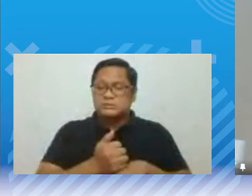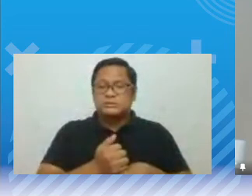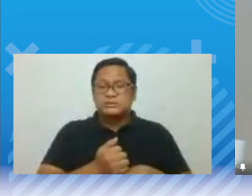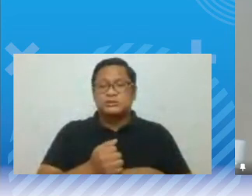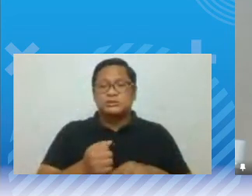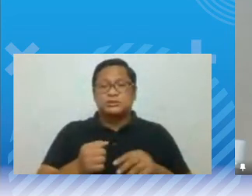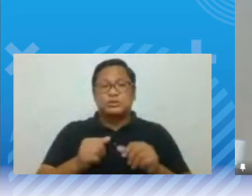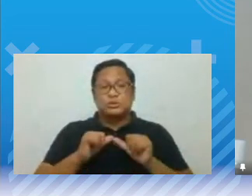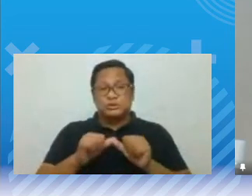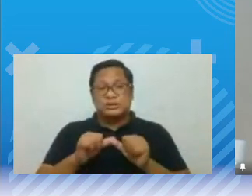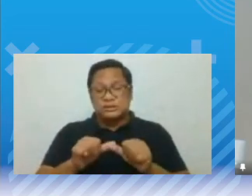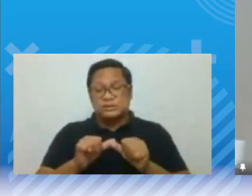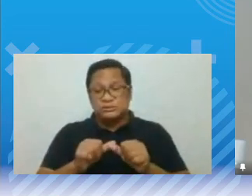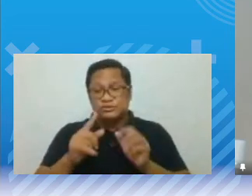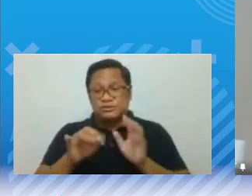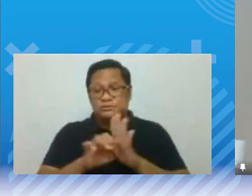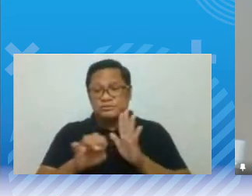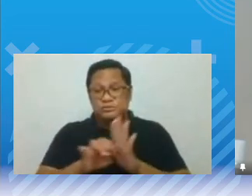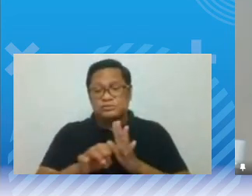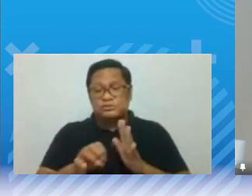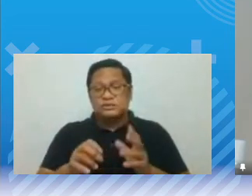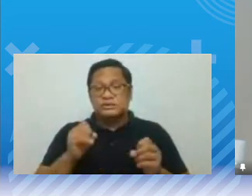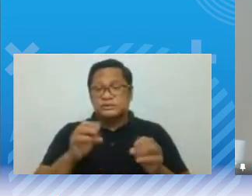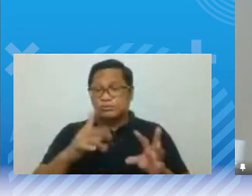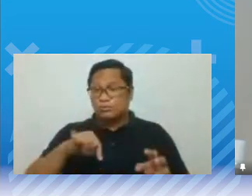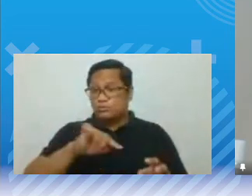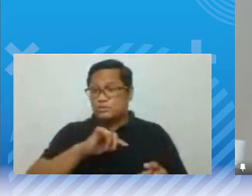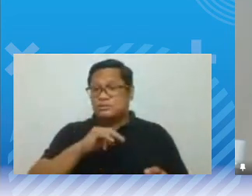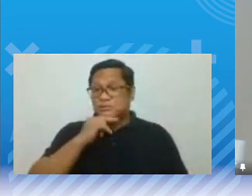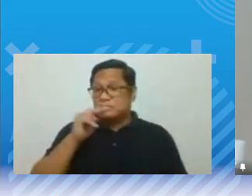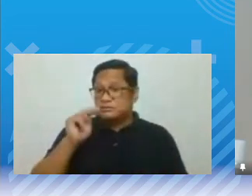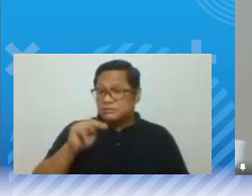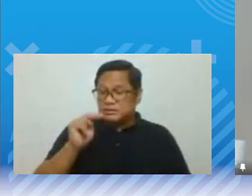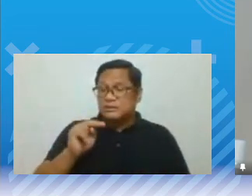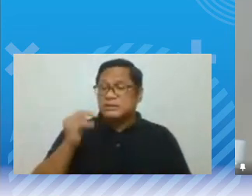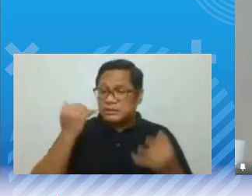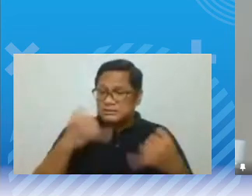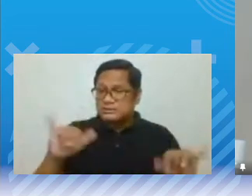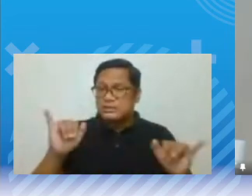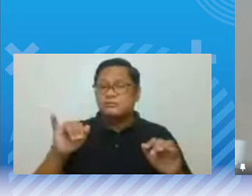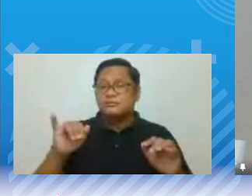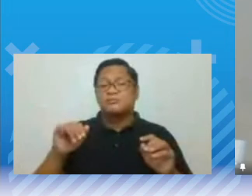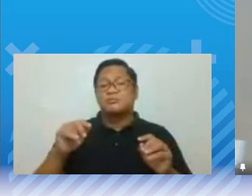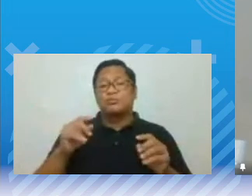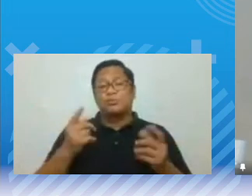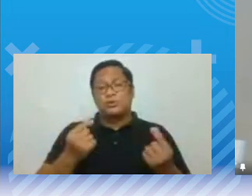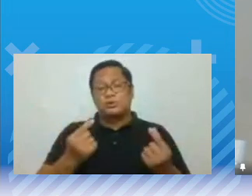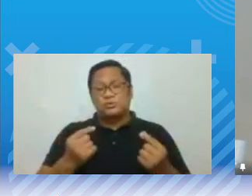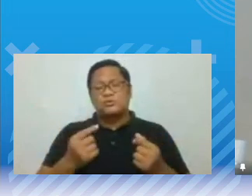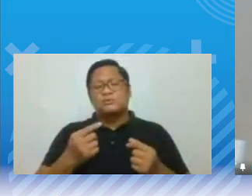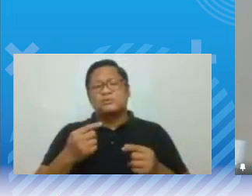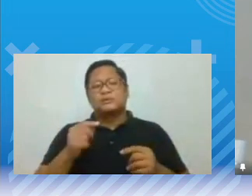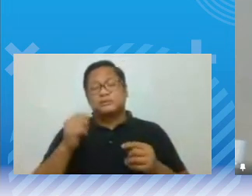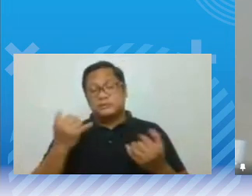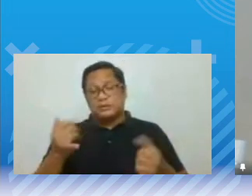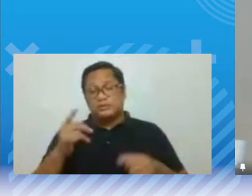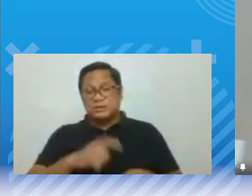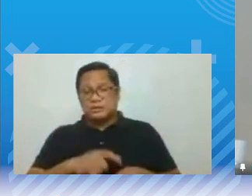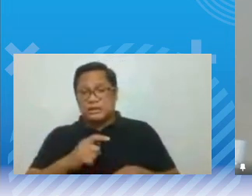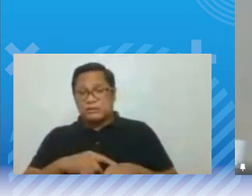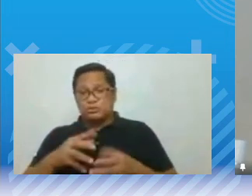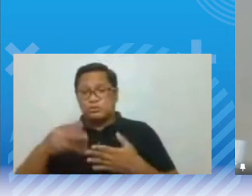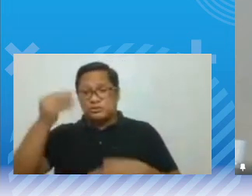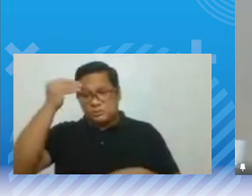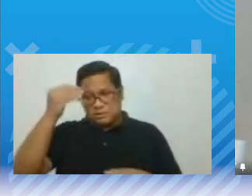routine. So kumbaga, dahil hindi na natin ginagawa yung dati nating routine, it's time to really learn